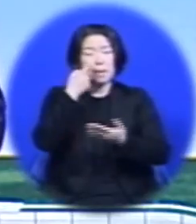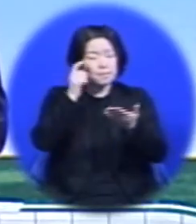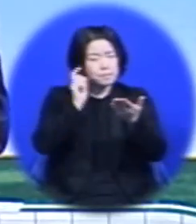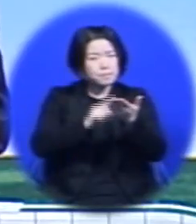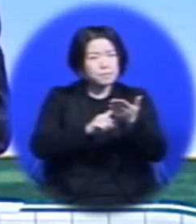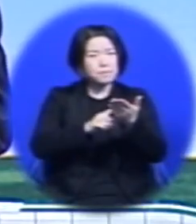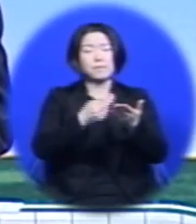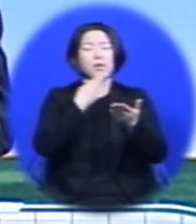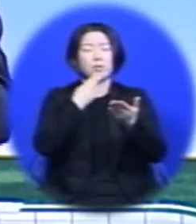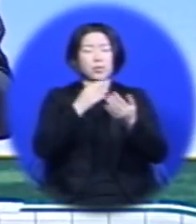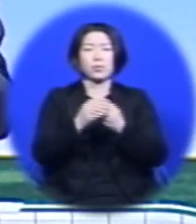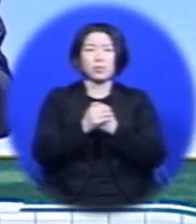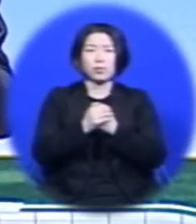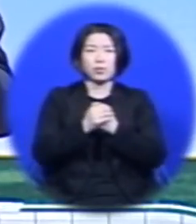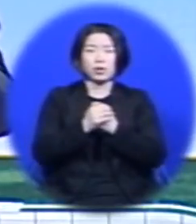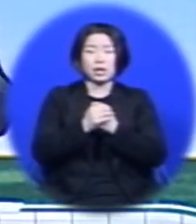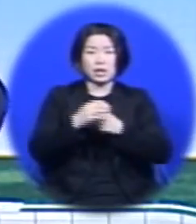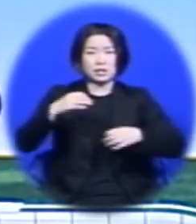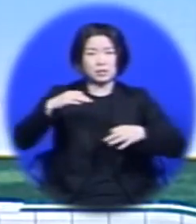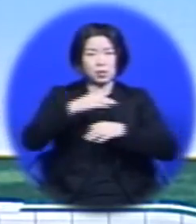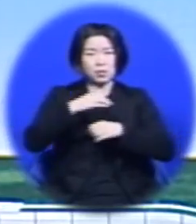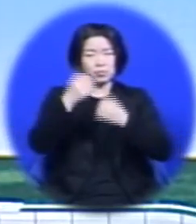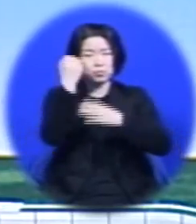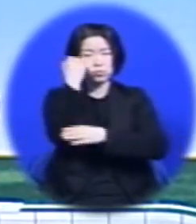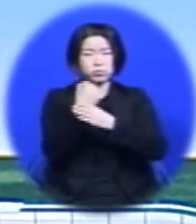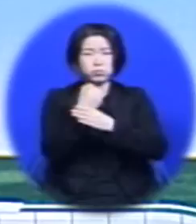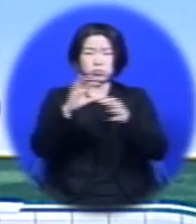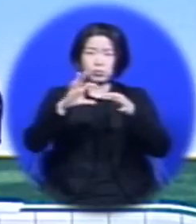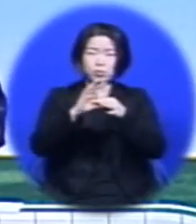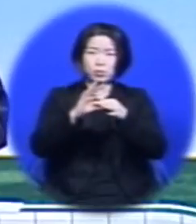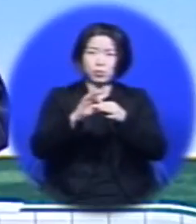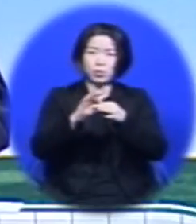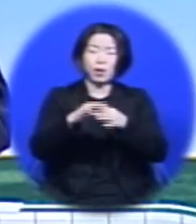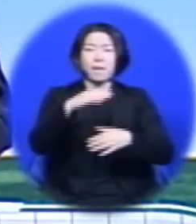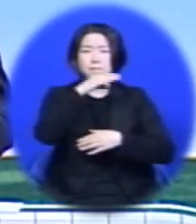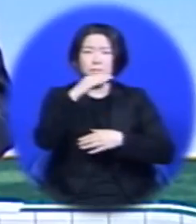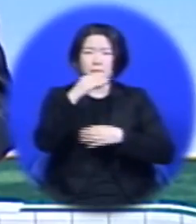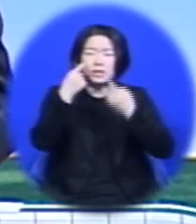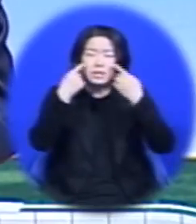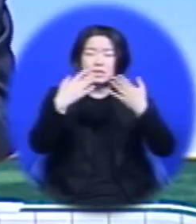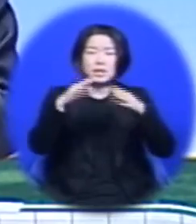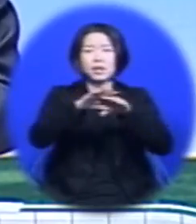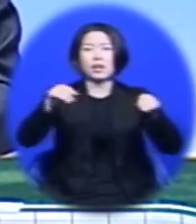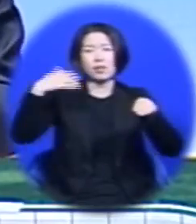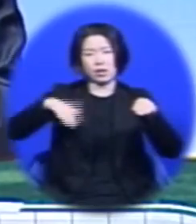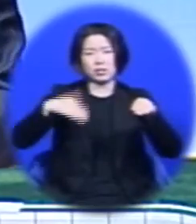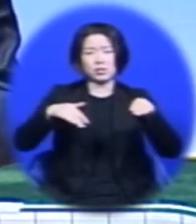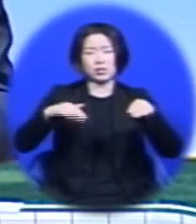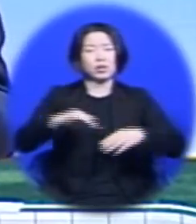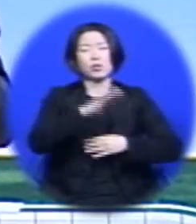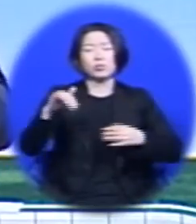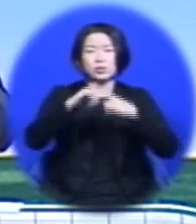같고 또 부품 의 고리도 제대로 드러나고 해결된 것 같지도 않고 우리나라 사회가 더